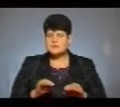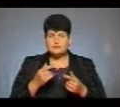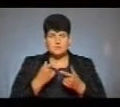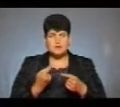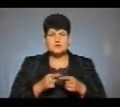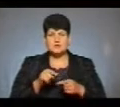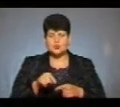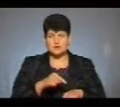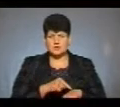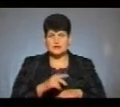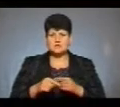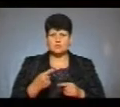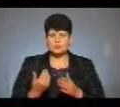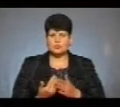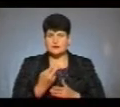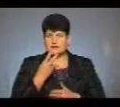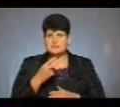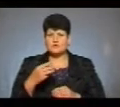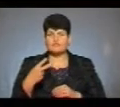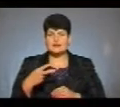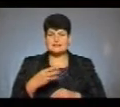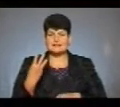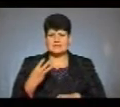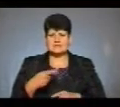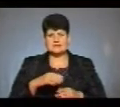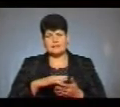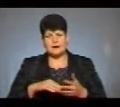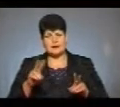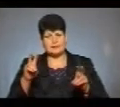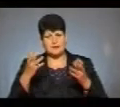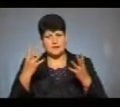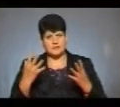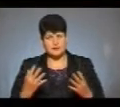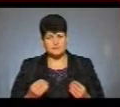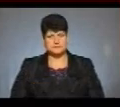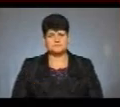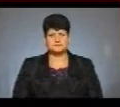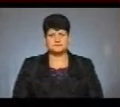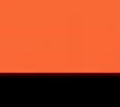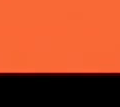годину. Наступний випуск дивіться о 20:30. Далі в ефірі тема дня. Не перемикайте.